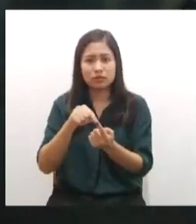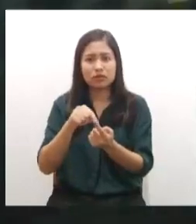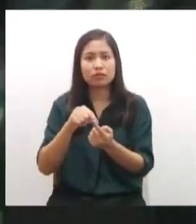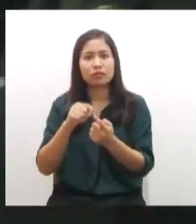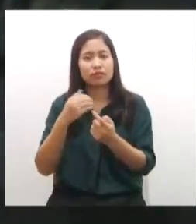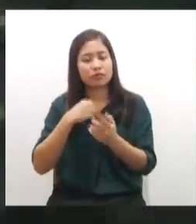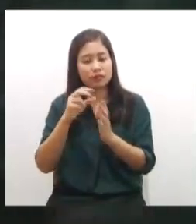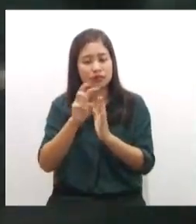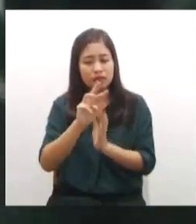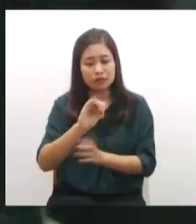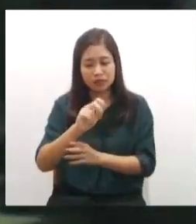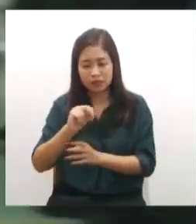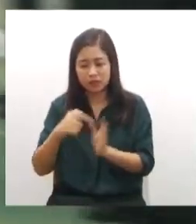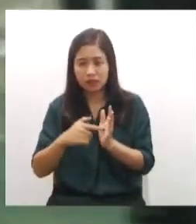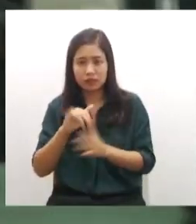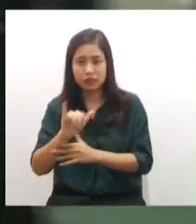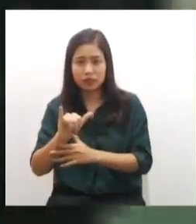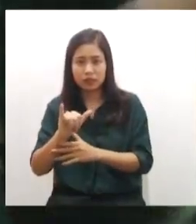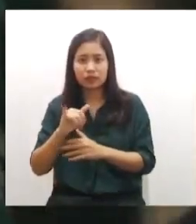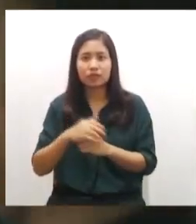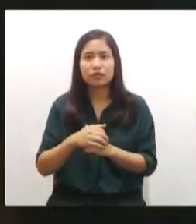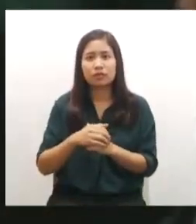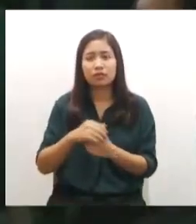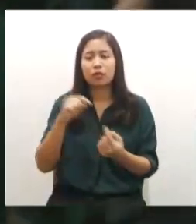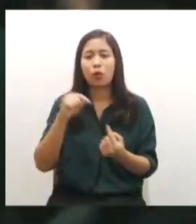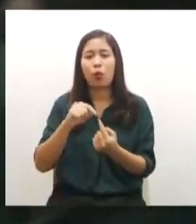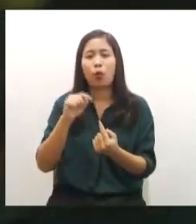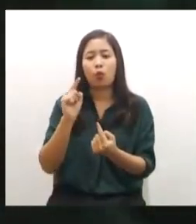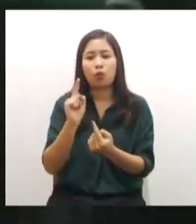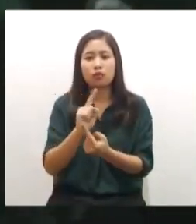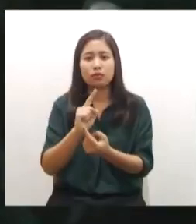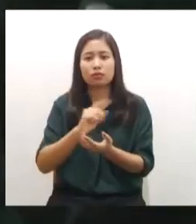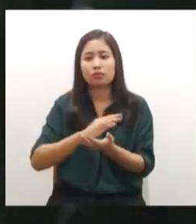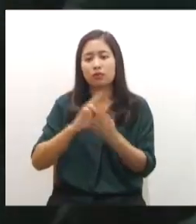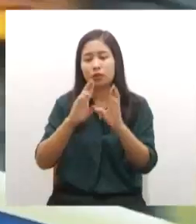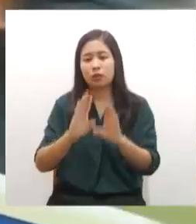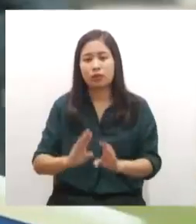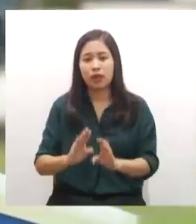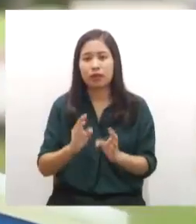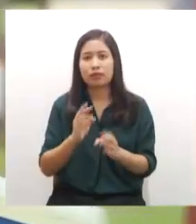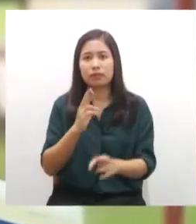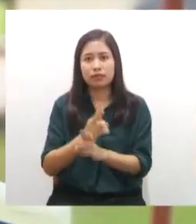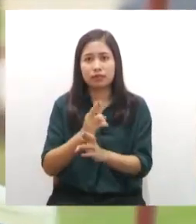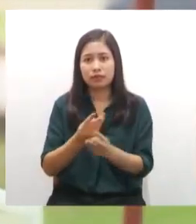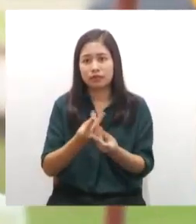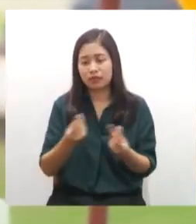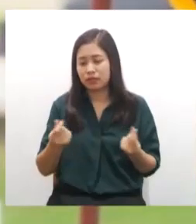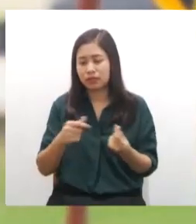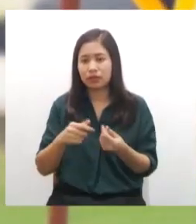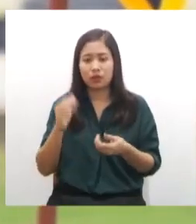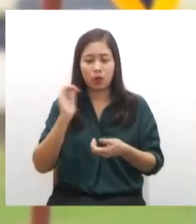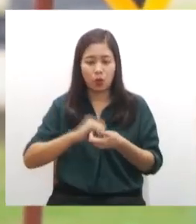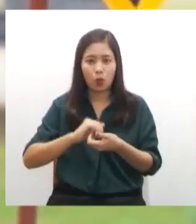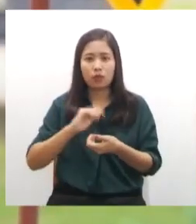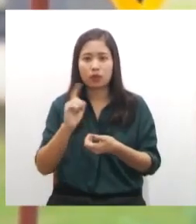ยเกิดความกล้าหาญในตนเองอยู่ร่วมกันเป็นหมู่คณะร่วมสุขร่วมทุก